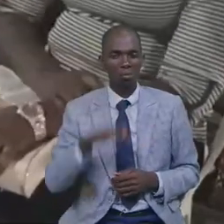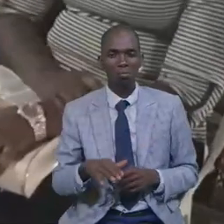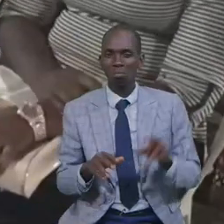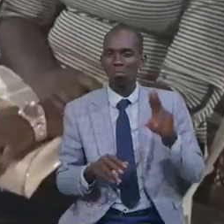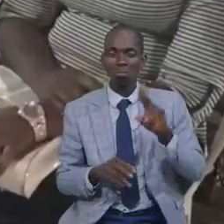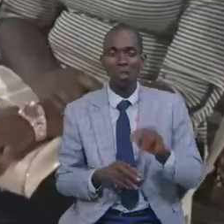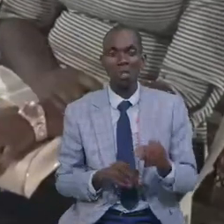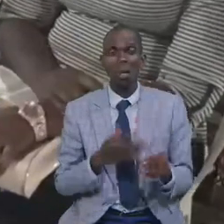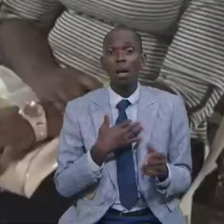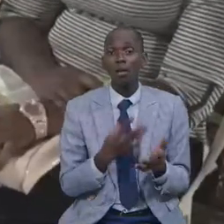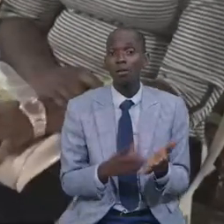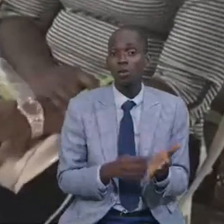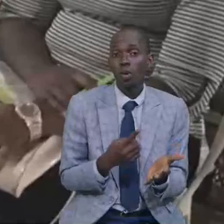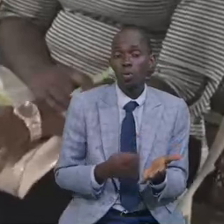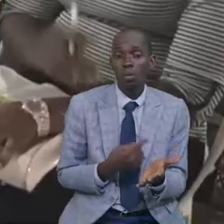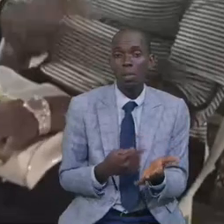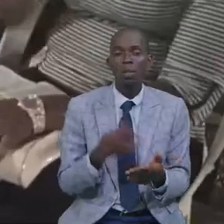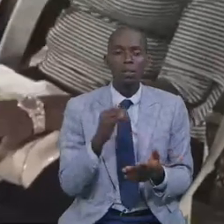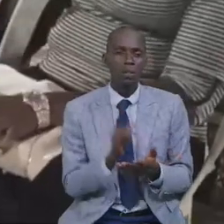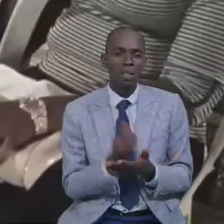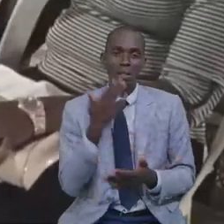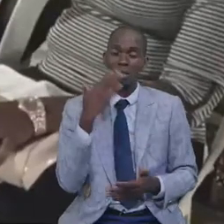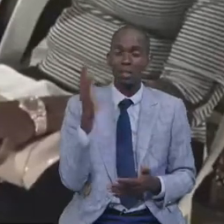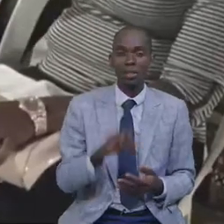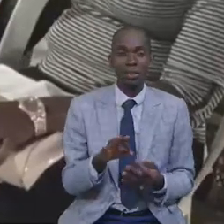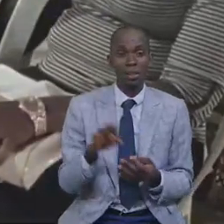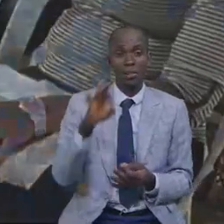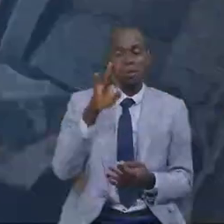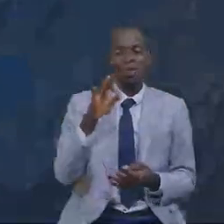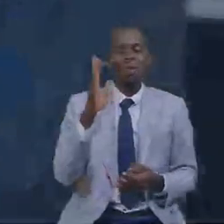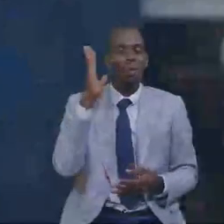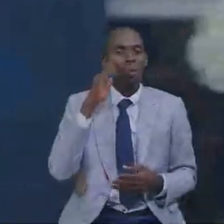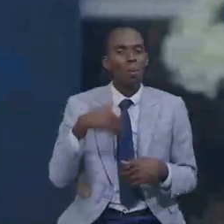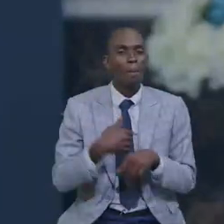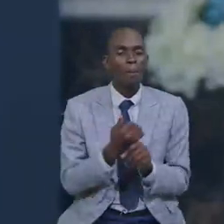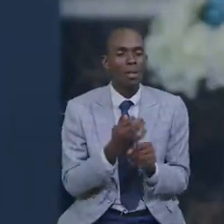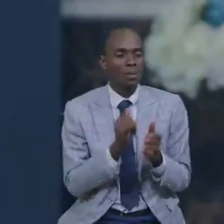garçon pour aucune fille et parfois la mauvaise esprits